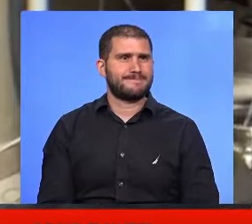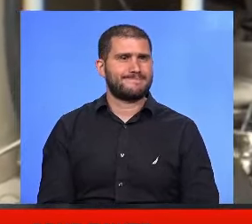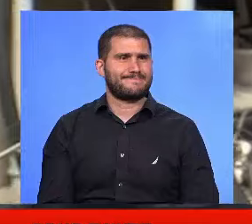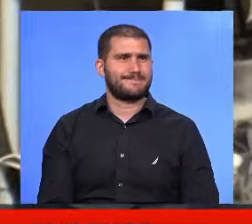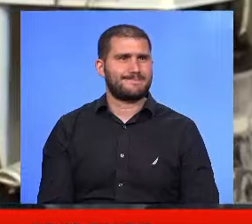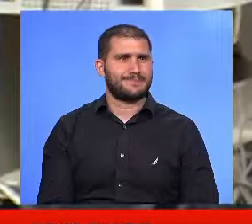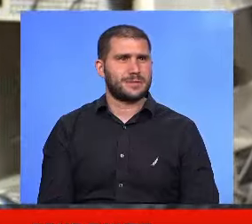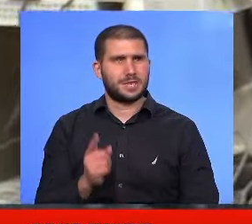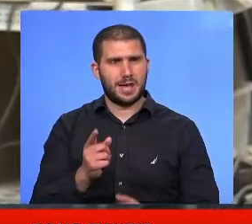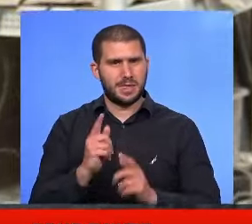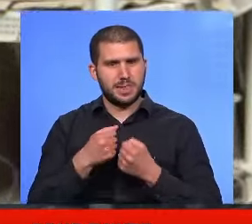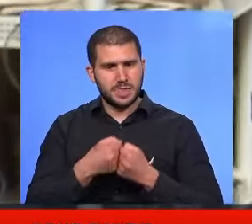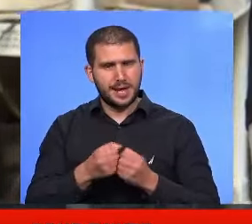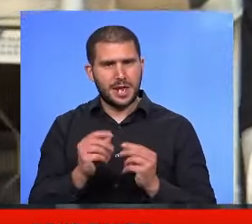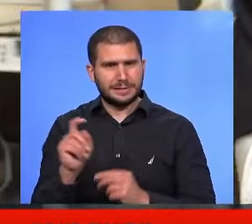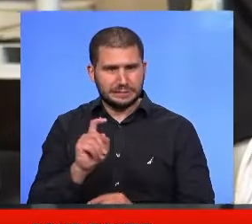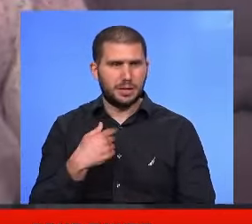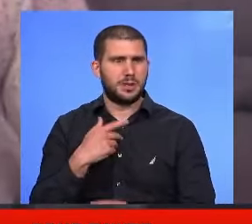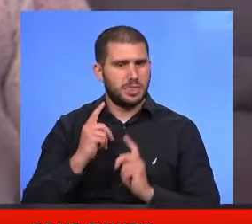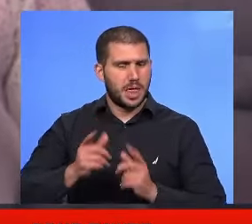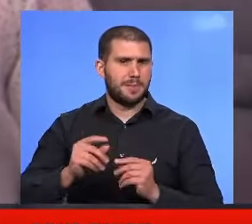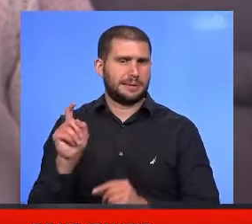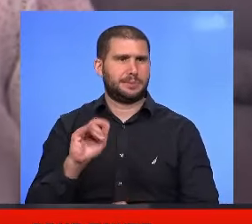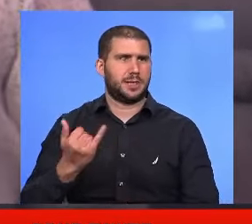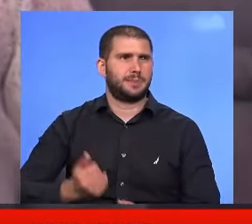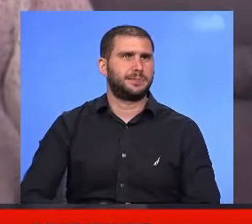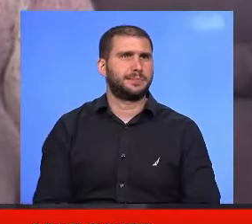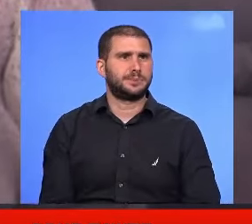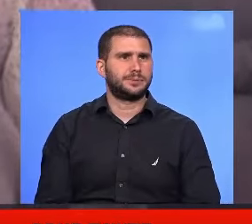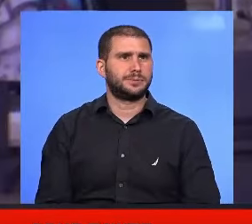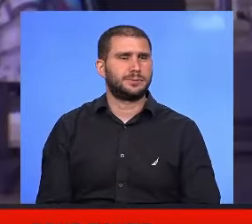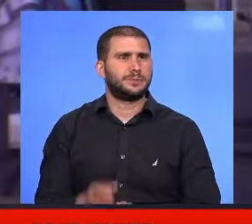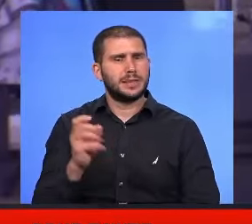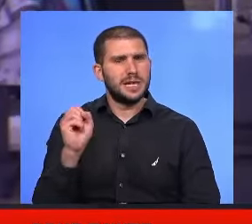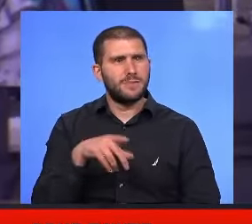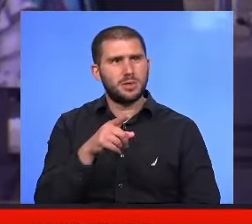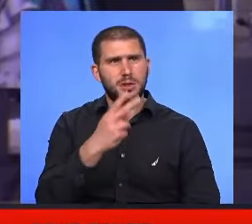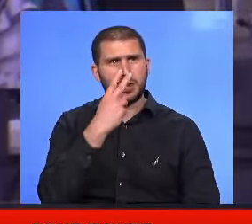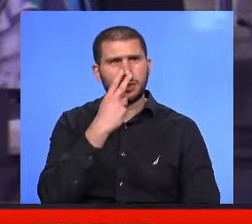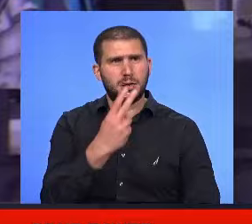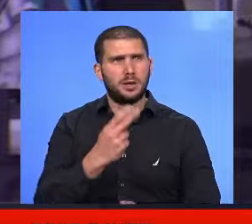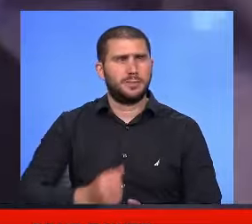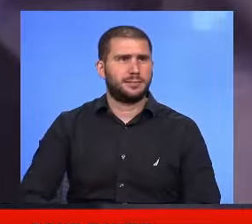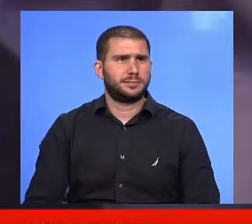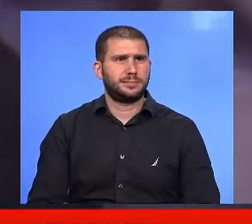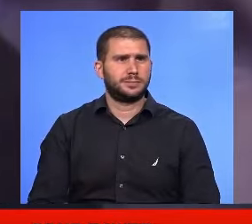אתה נלחם עם הספרי. אני נלחם עם הספרי. וזה יבוא, אתה תראה,